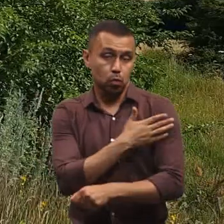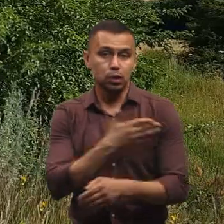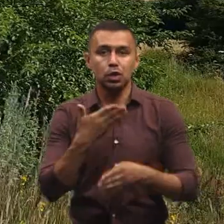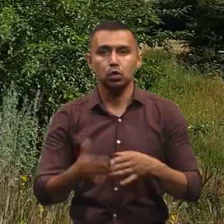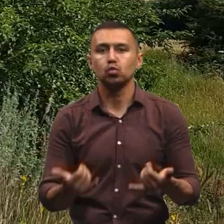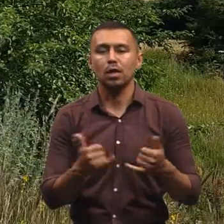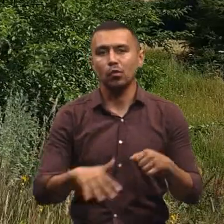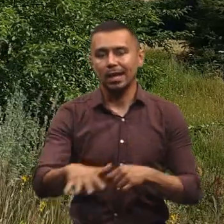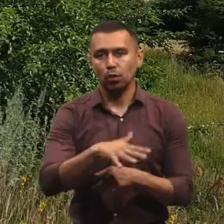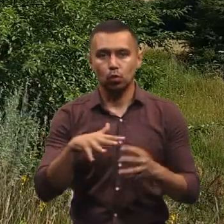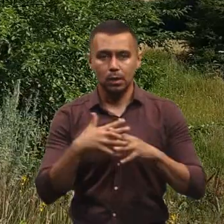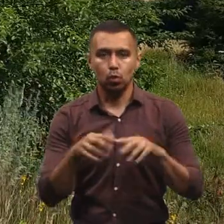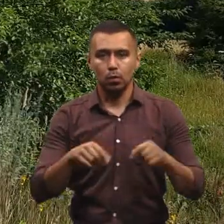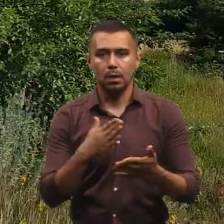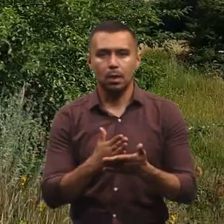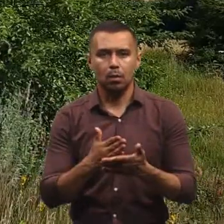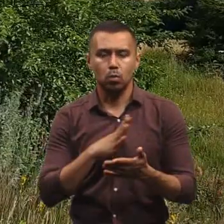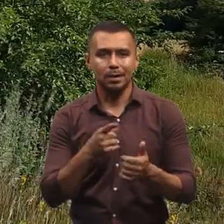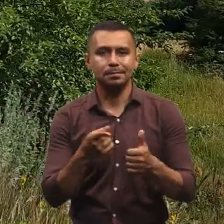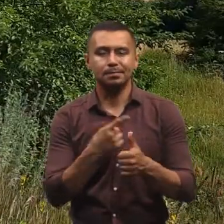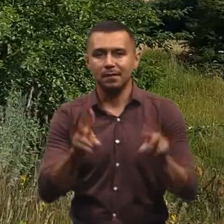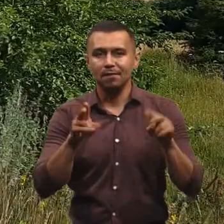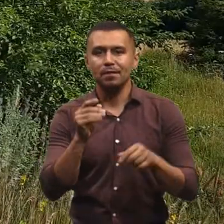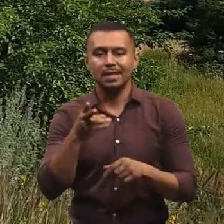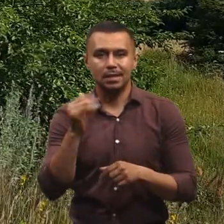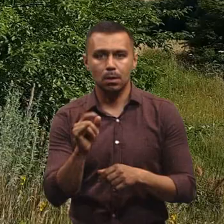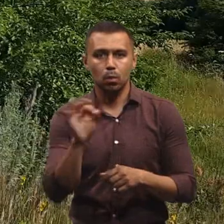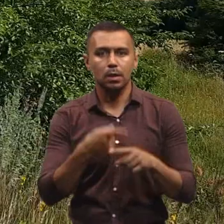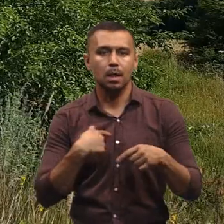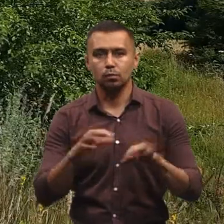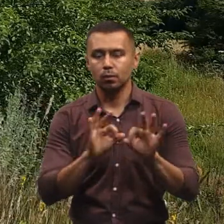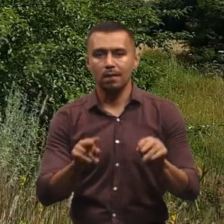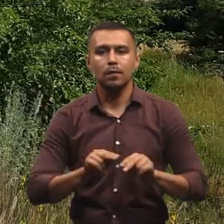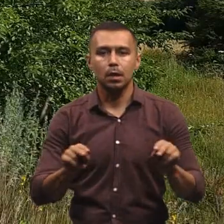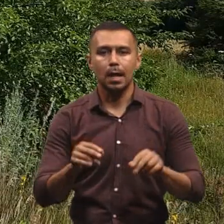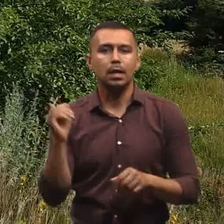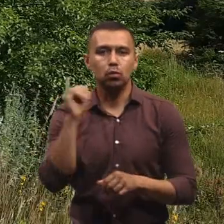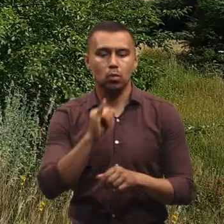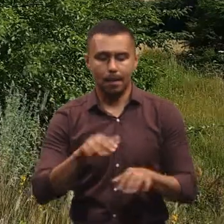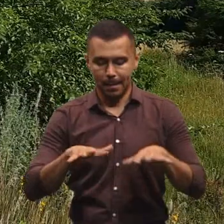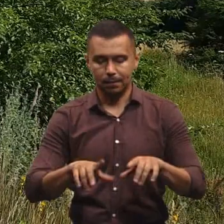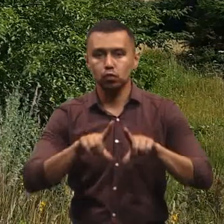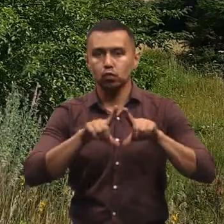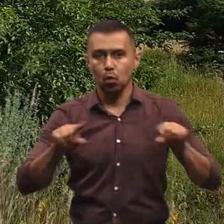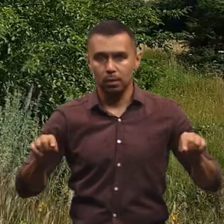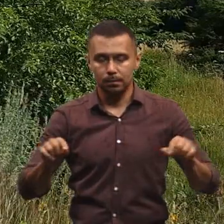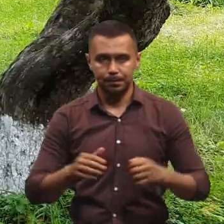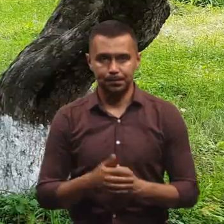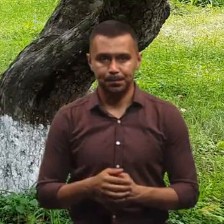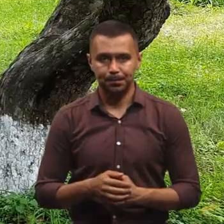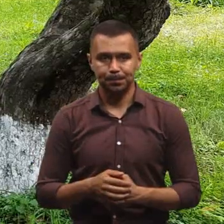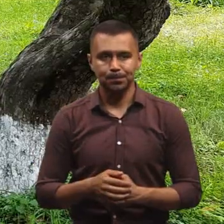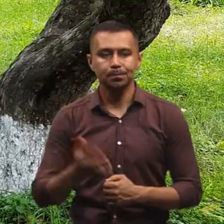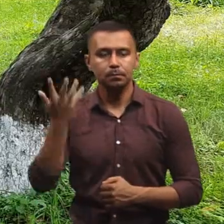сучасної території села тоді носила назву вихватинці про це нам розповіла вчителька історії місцевої школи Лариса Петращук